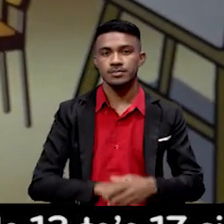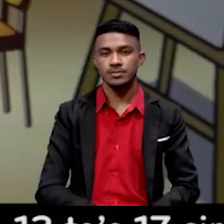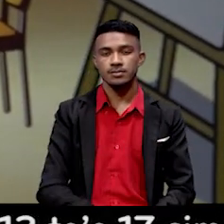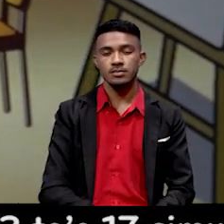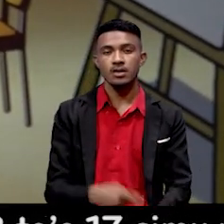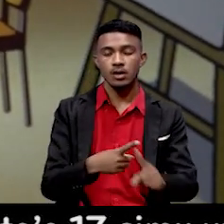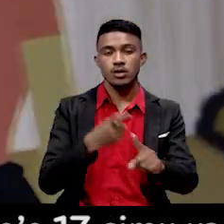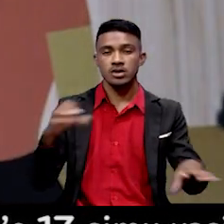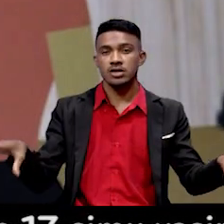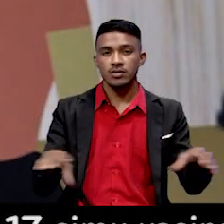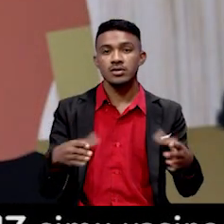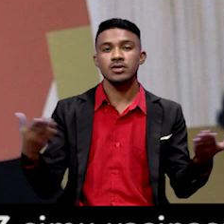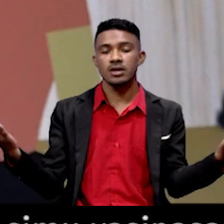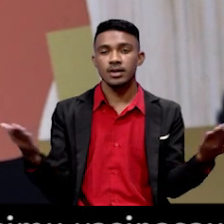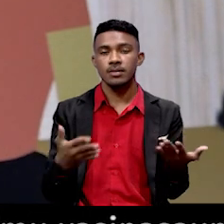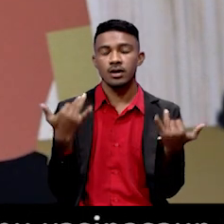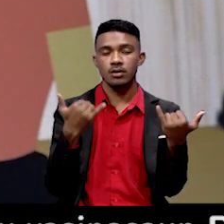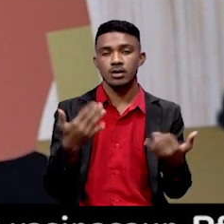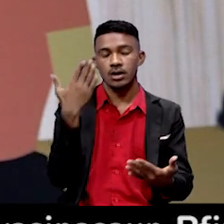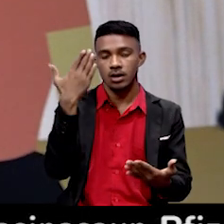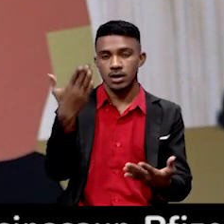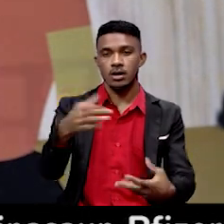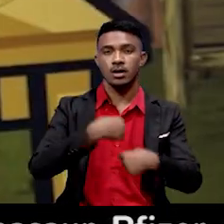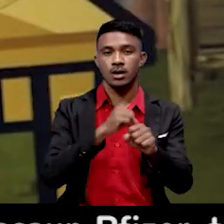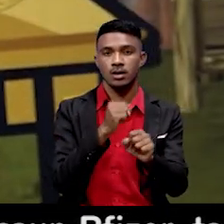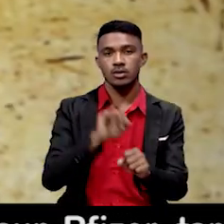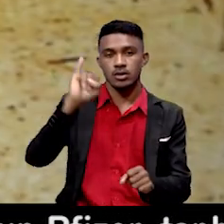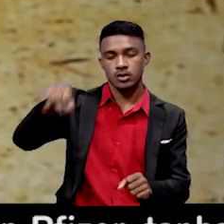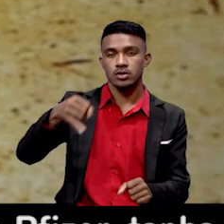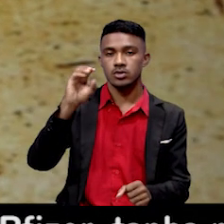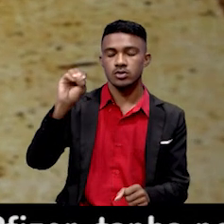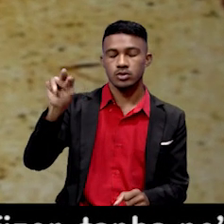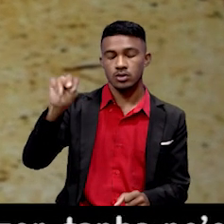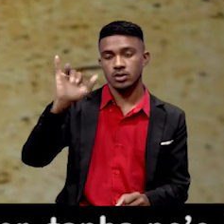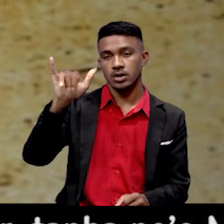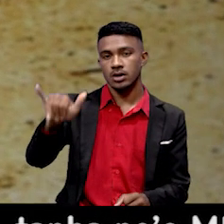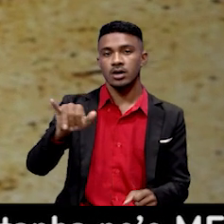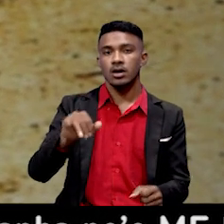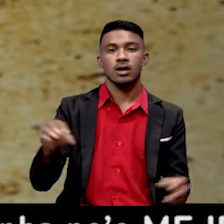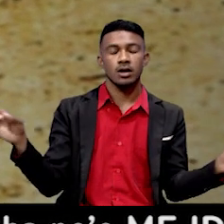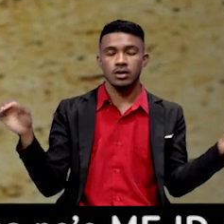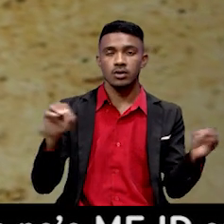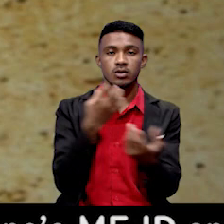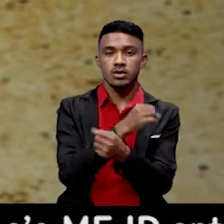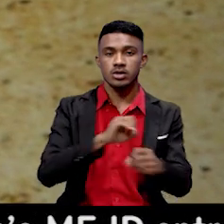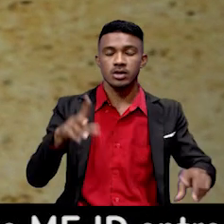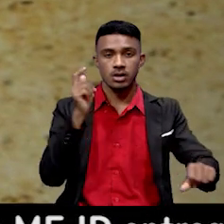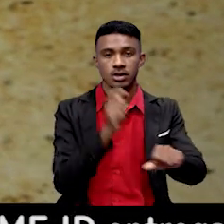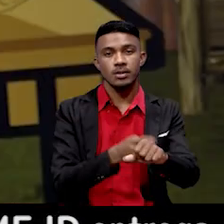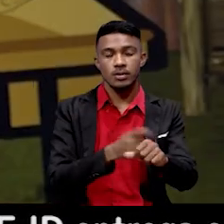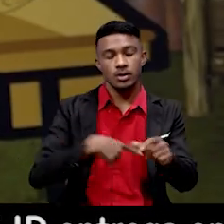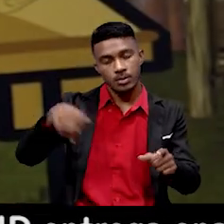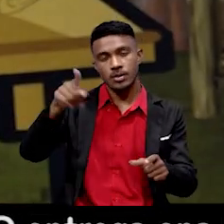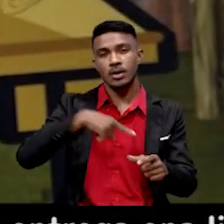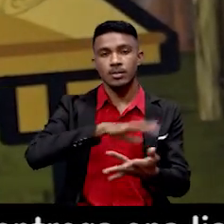Husi serviço nebe dadang ne nie halau Johnny ema nebe la kohi husik nie tempo atu liu le det tambah